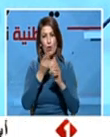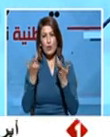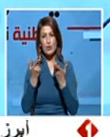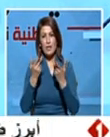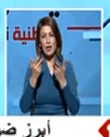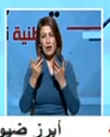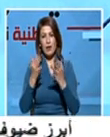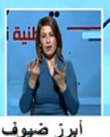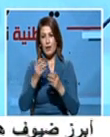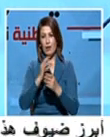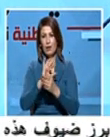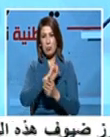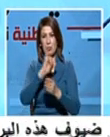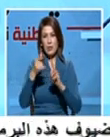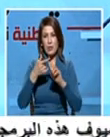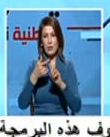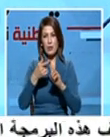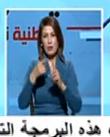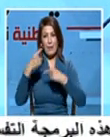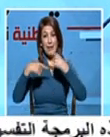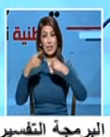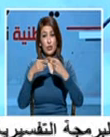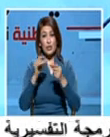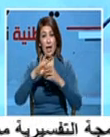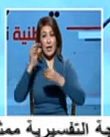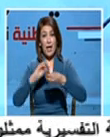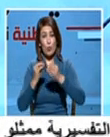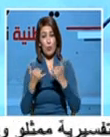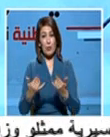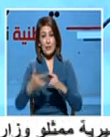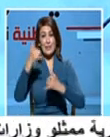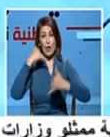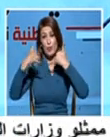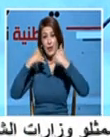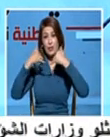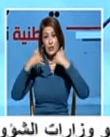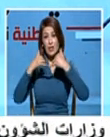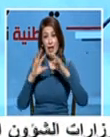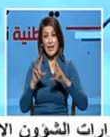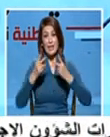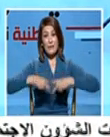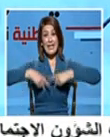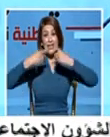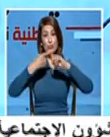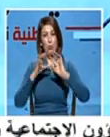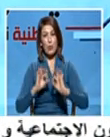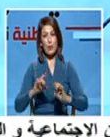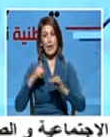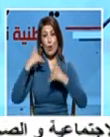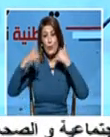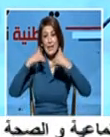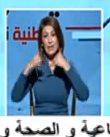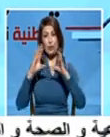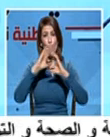وإلا شنو عملوا؟ ومش الكل، فما اللي يتصل بيكم، كيفاش تعيشوا هذايا اليوم وكيفاش تتصلوا